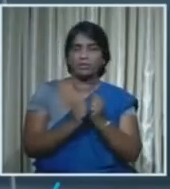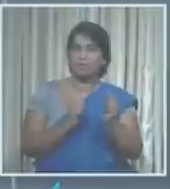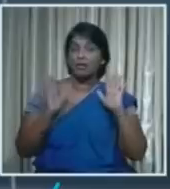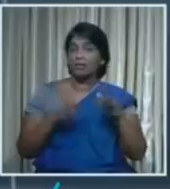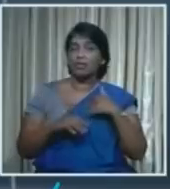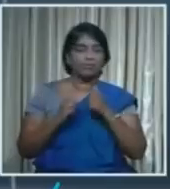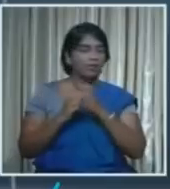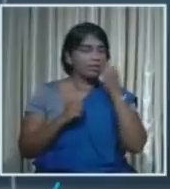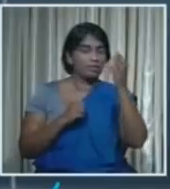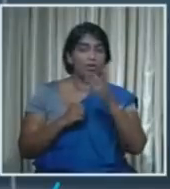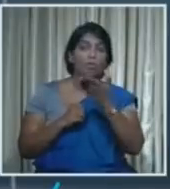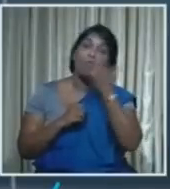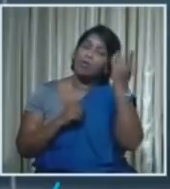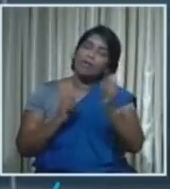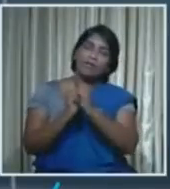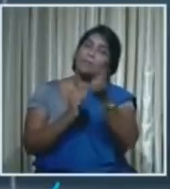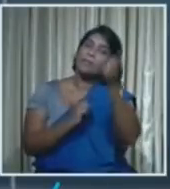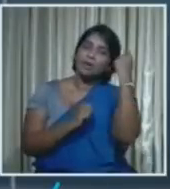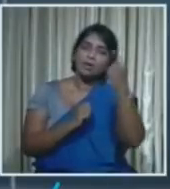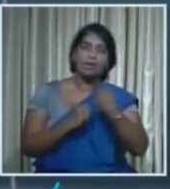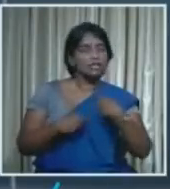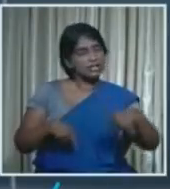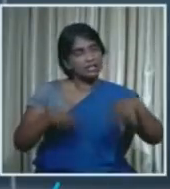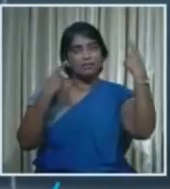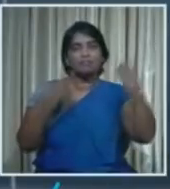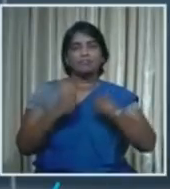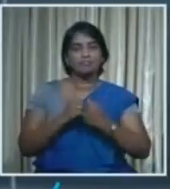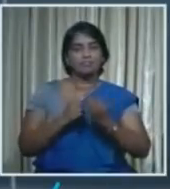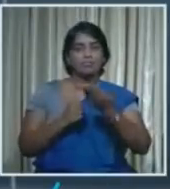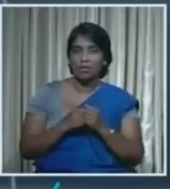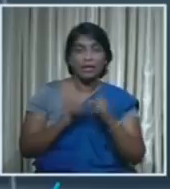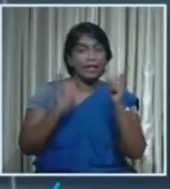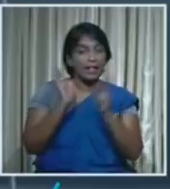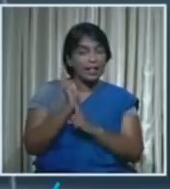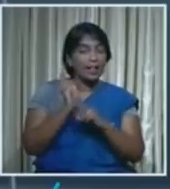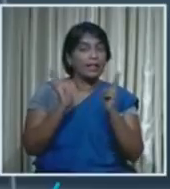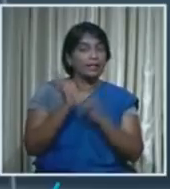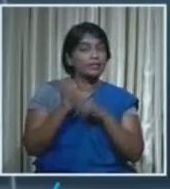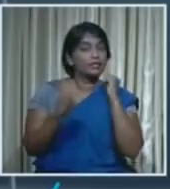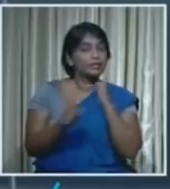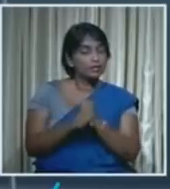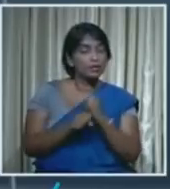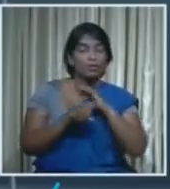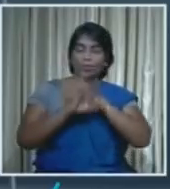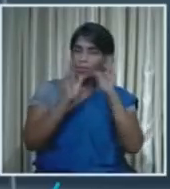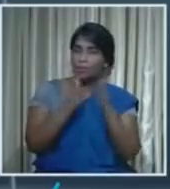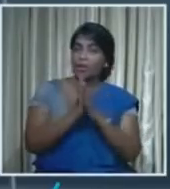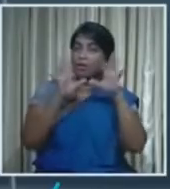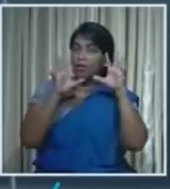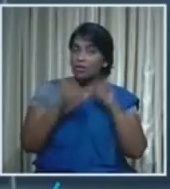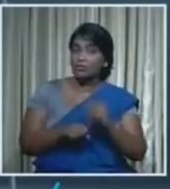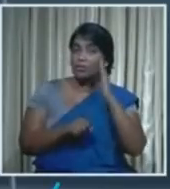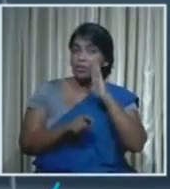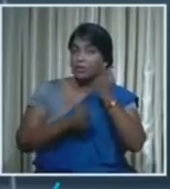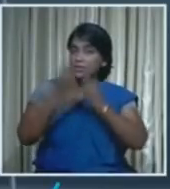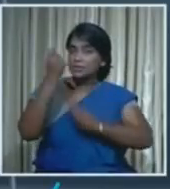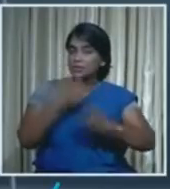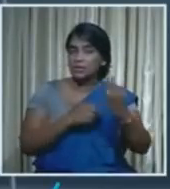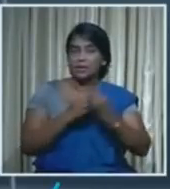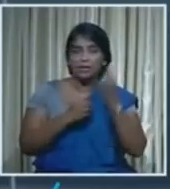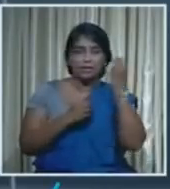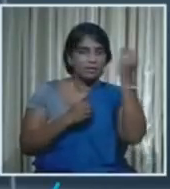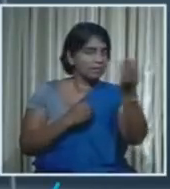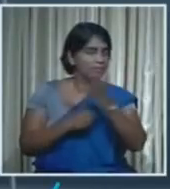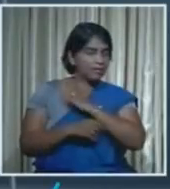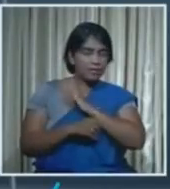දෙයක්ම කරනවා පුළුවන් නම් කරලා බලන්න අපි අභියෝග කරනවා මේක කරන්න කියලා කිසිම දියට LNG සමස්ත ඒකාධිකාරය විදේශිකයන්ට ලබා දෙන්න අපි කිසිසේ